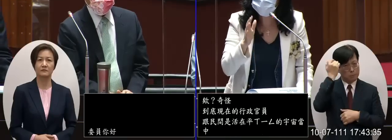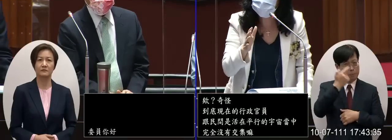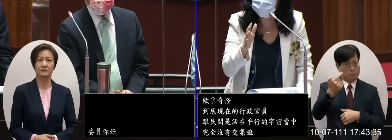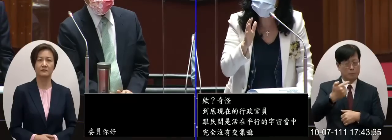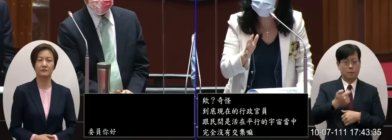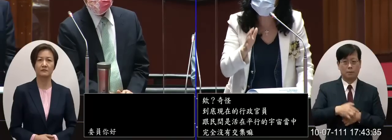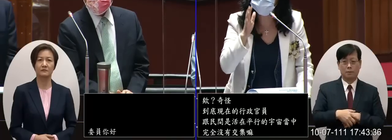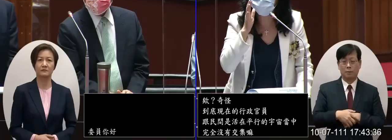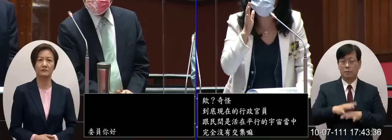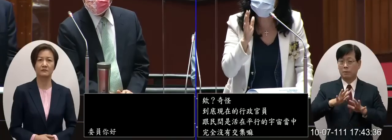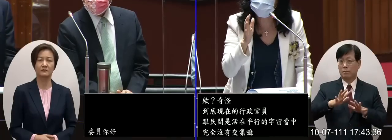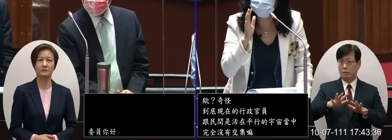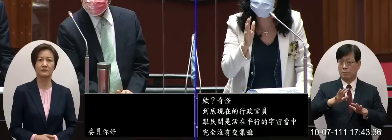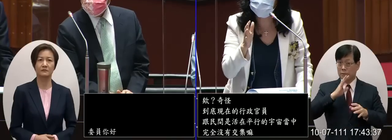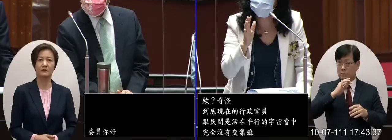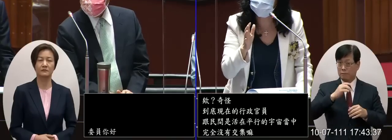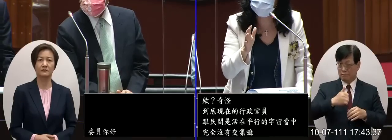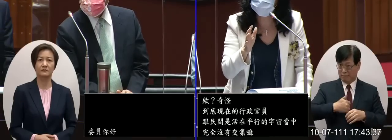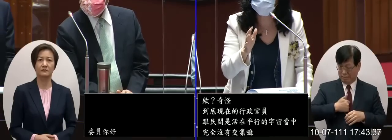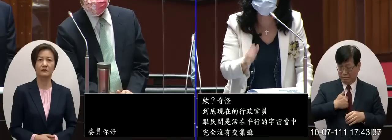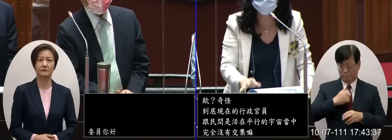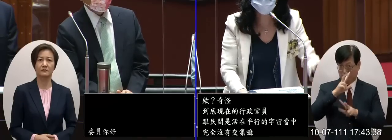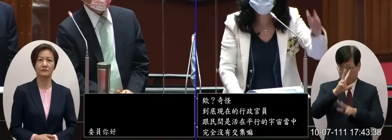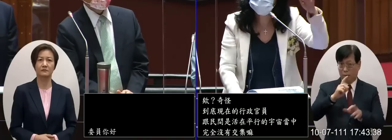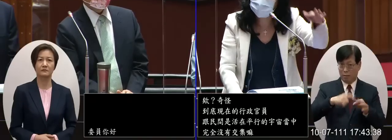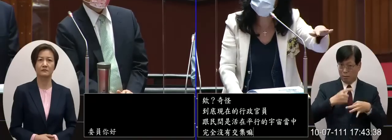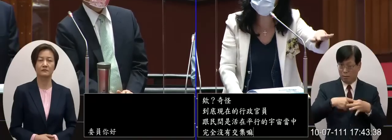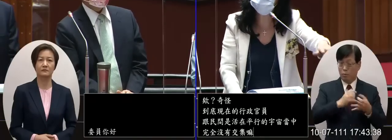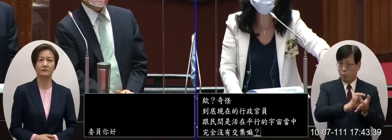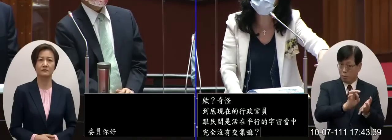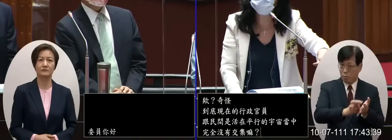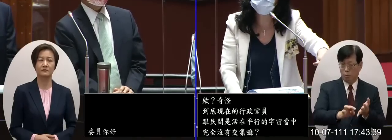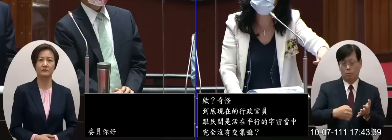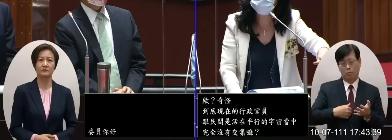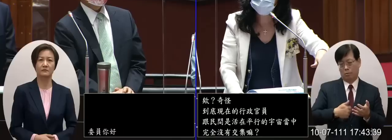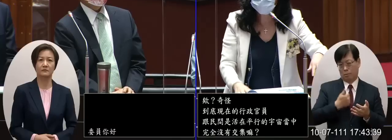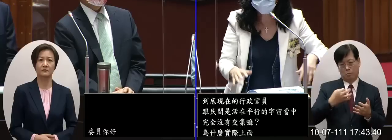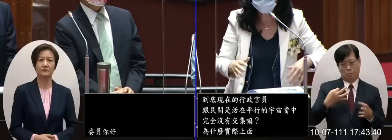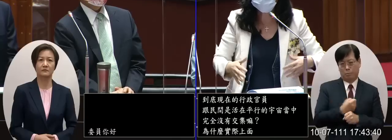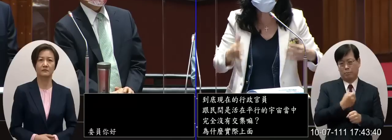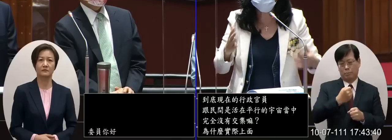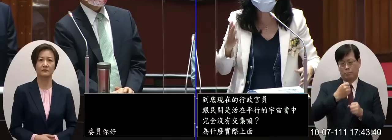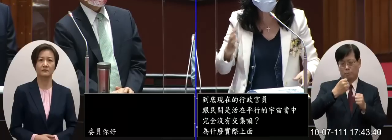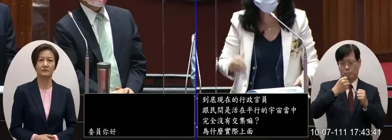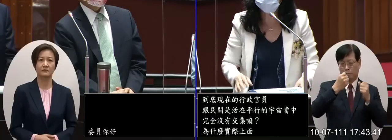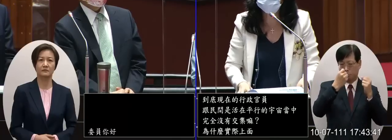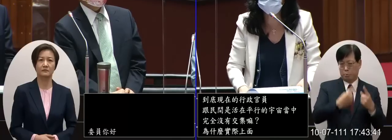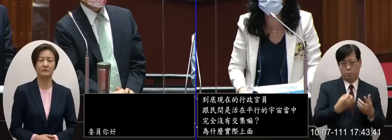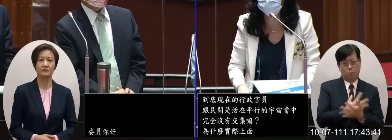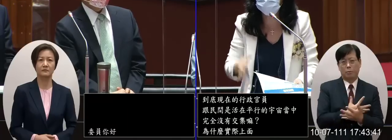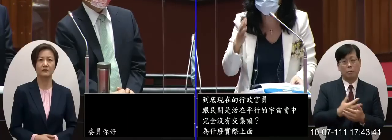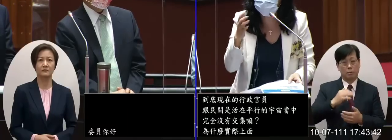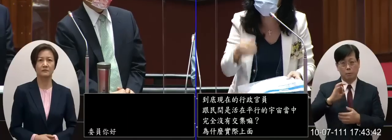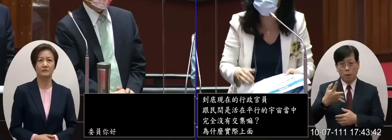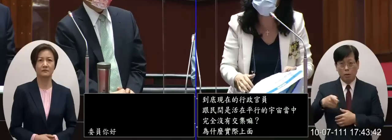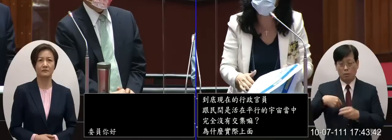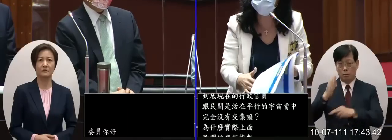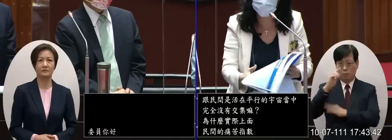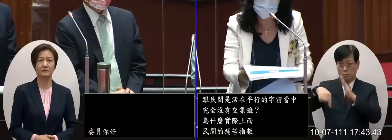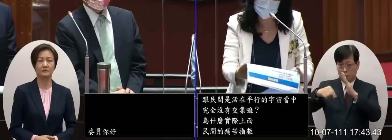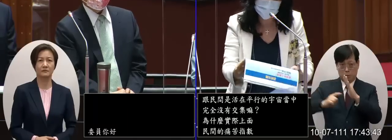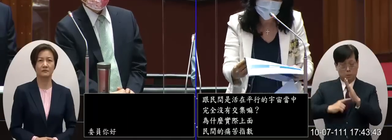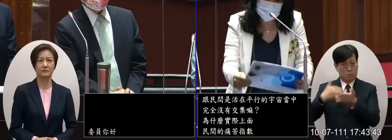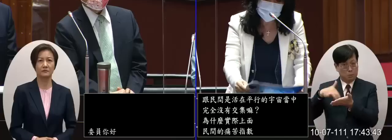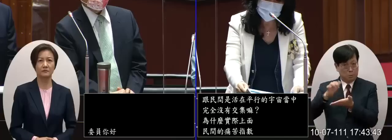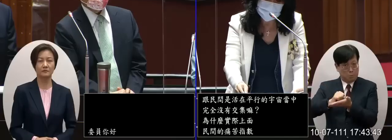数，今年的这个实质薪资所得其实是下滑的，可是为什么行政单位出来的这